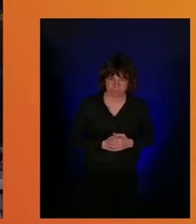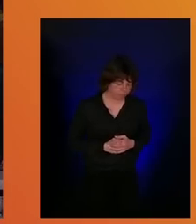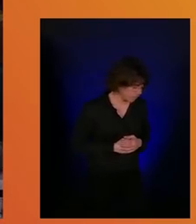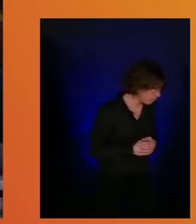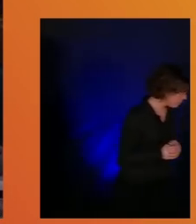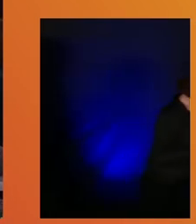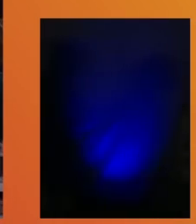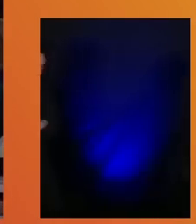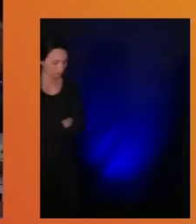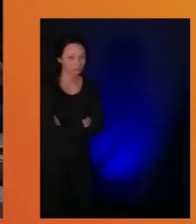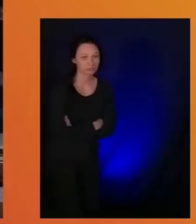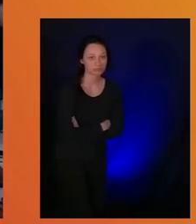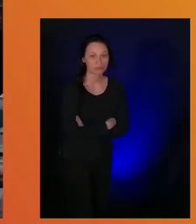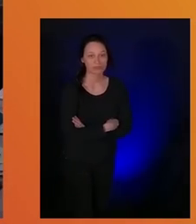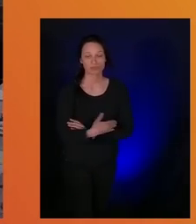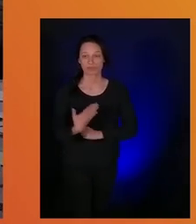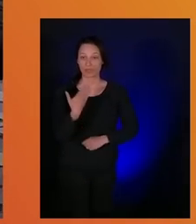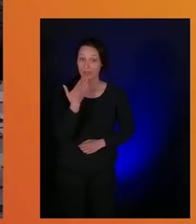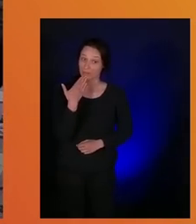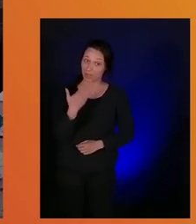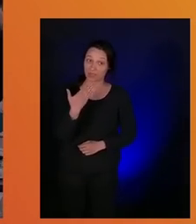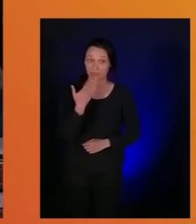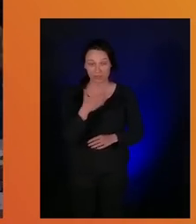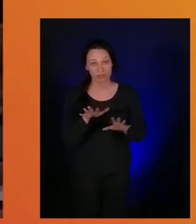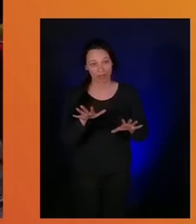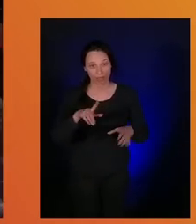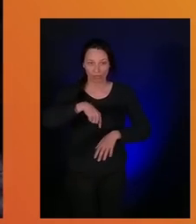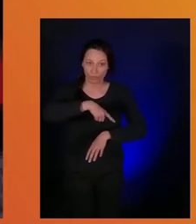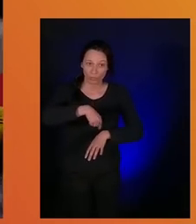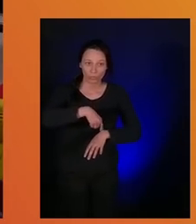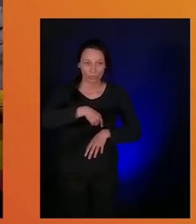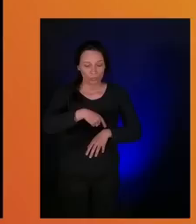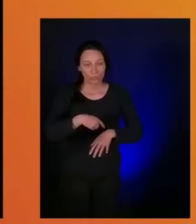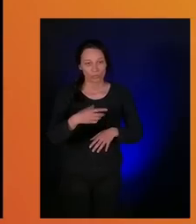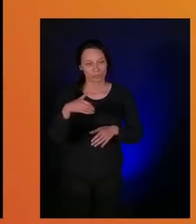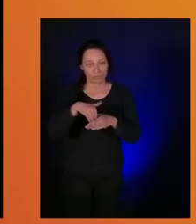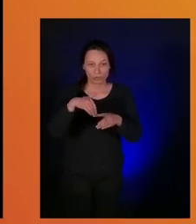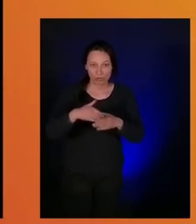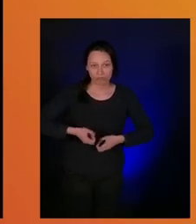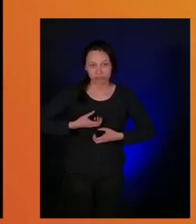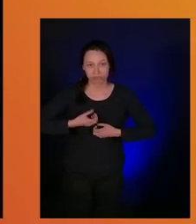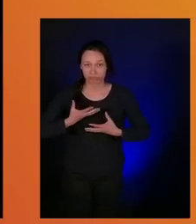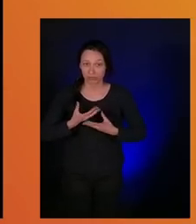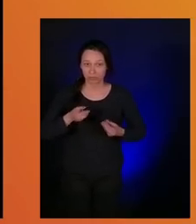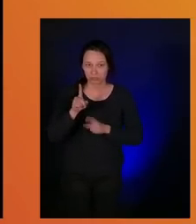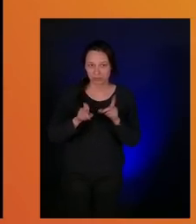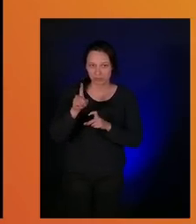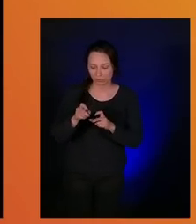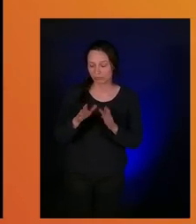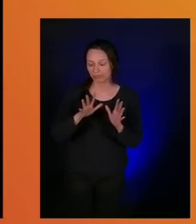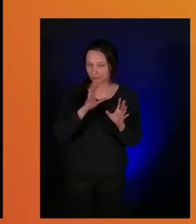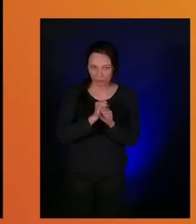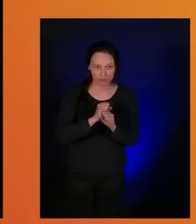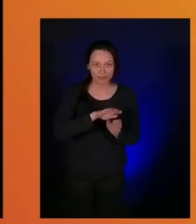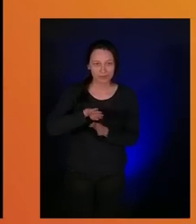Merci, merci. Bon, ça a été très long, mais il y a beaucoup de questions. J'espère que les réponses vont nous parvenir. Au micro numéro 2, je crois